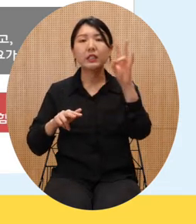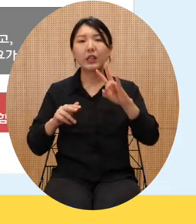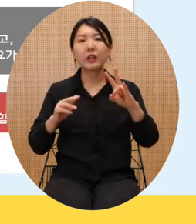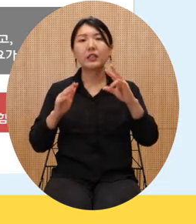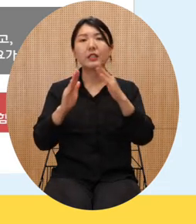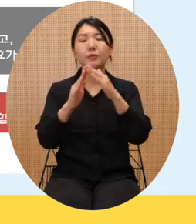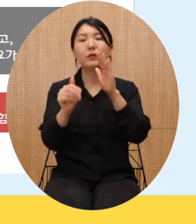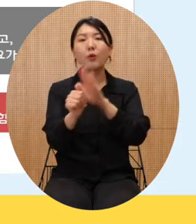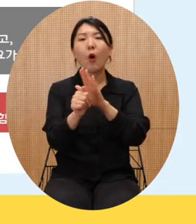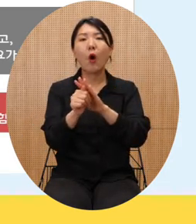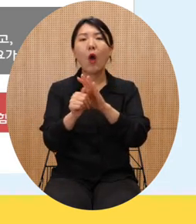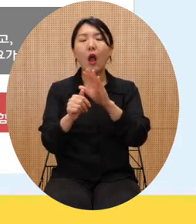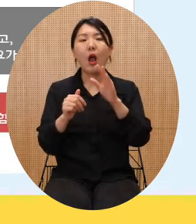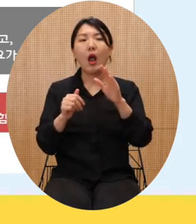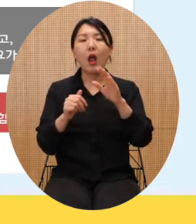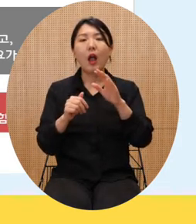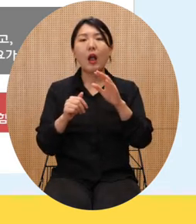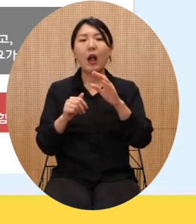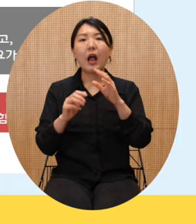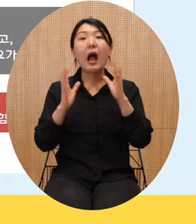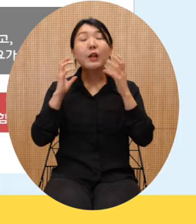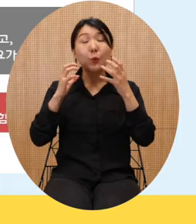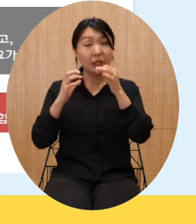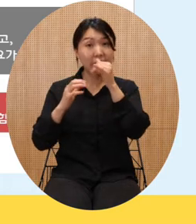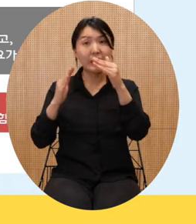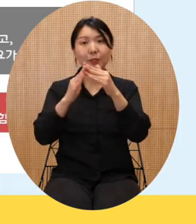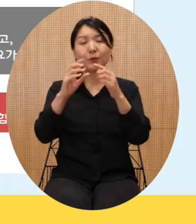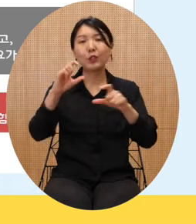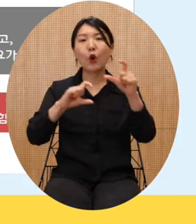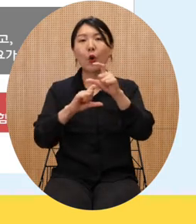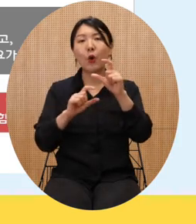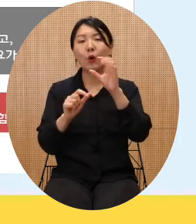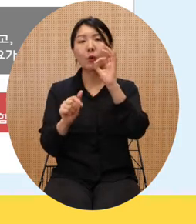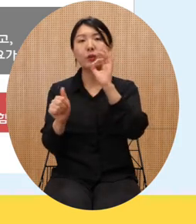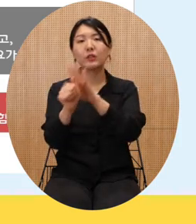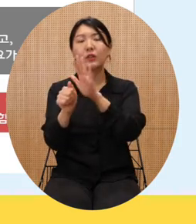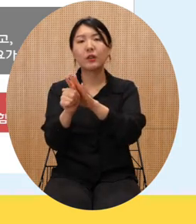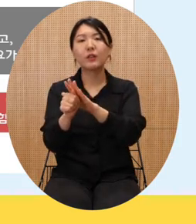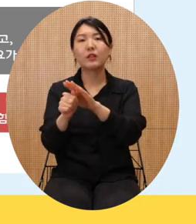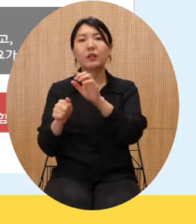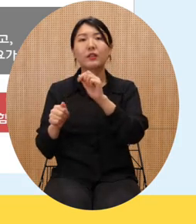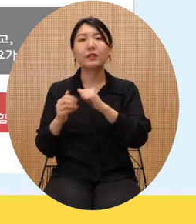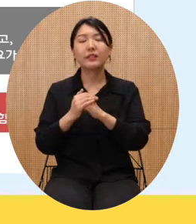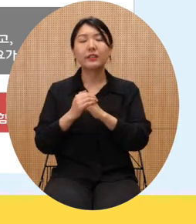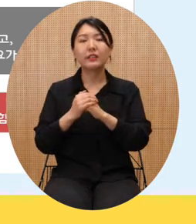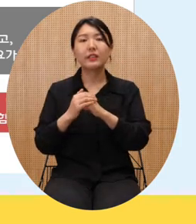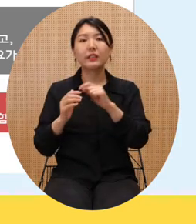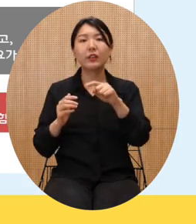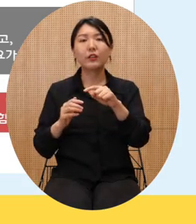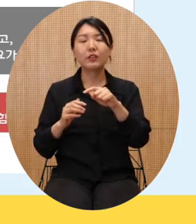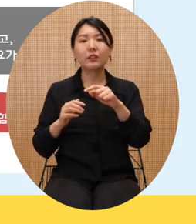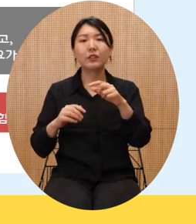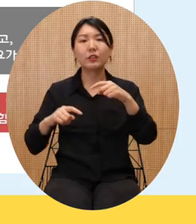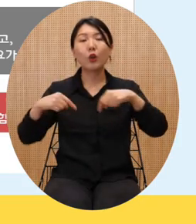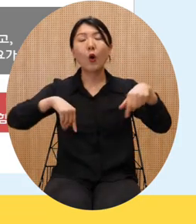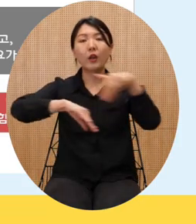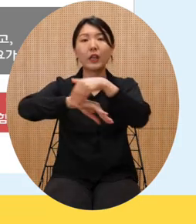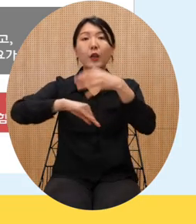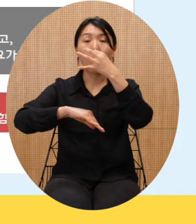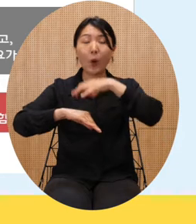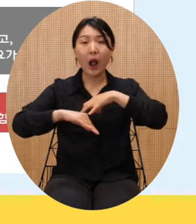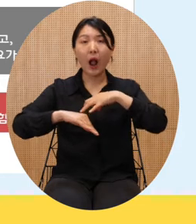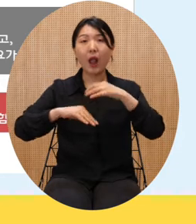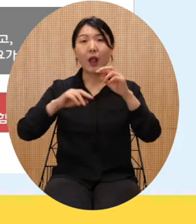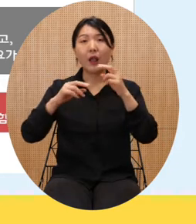시흥형 주거비 지원은 아동이 있는 가구에 대해서는 주거비를 더 지원하는 방식으로 이루어지는데, 이 지원의 정책